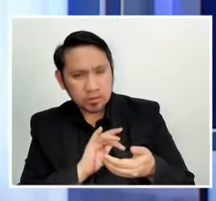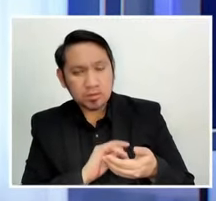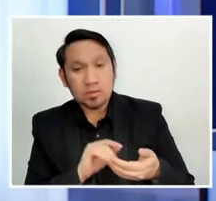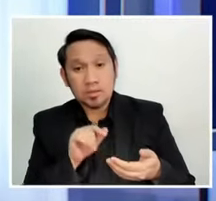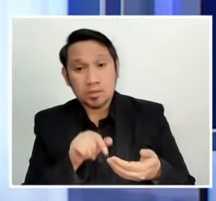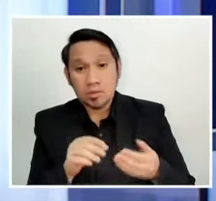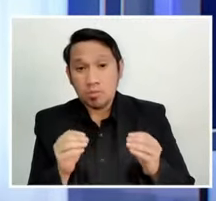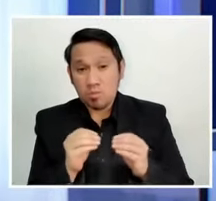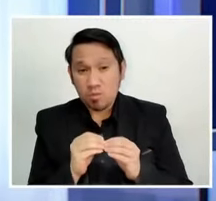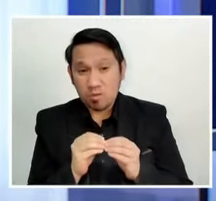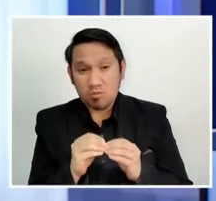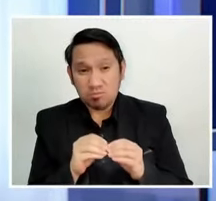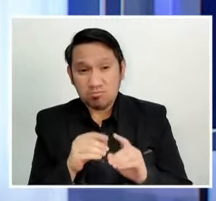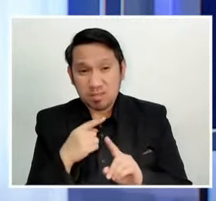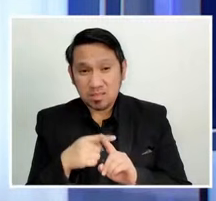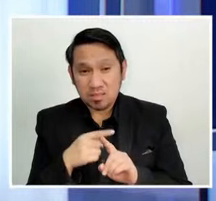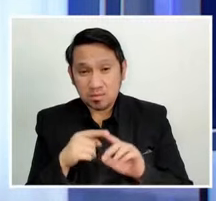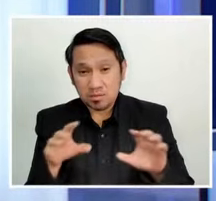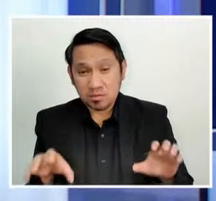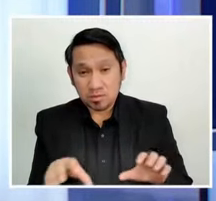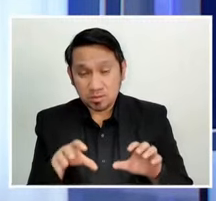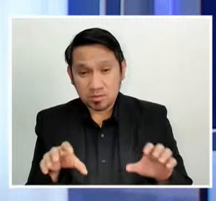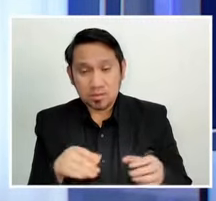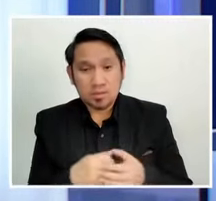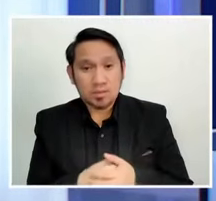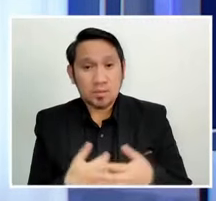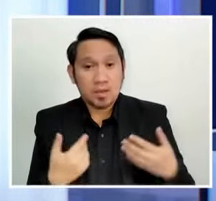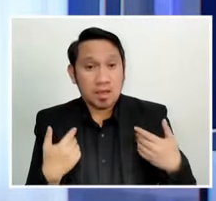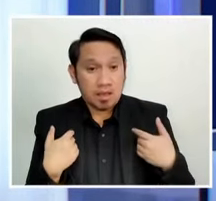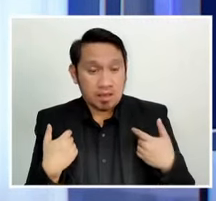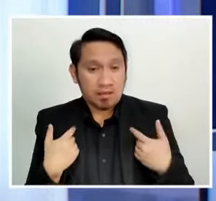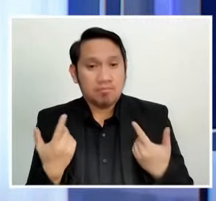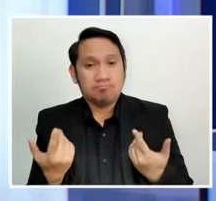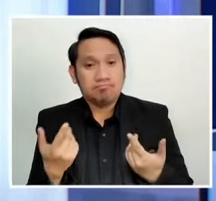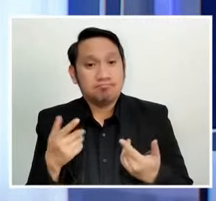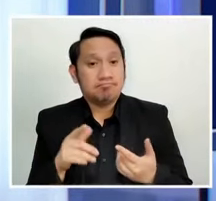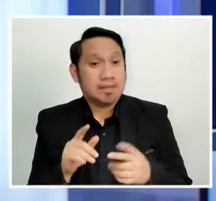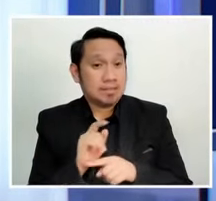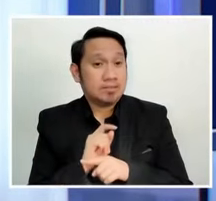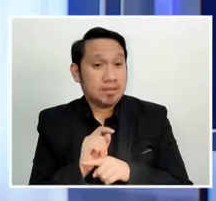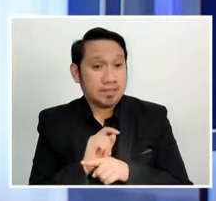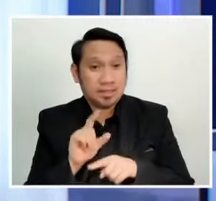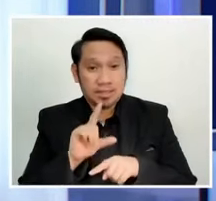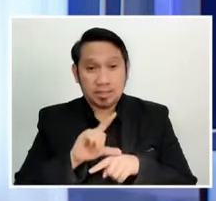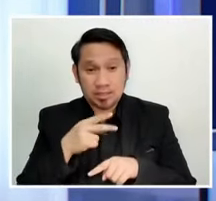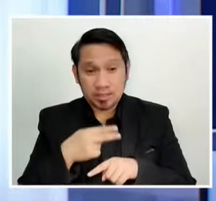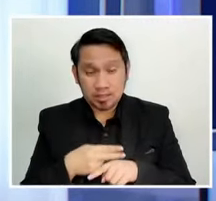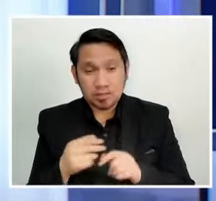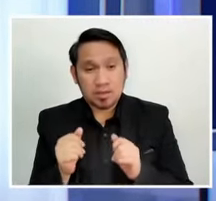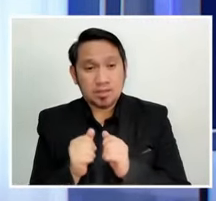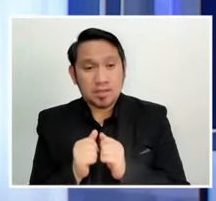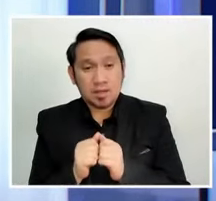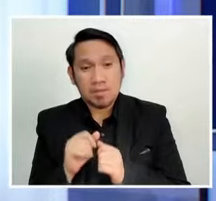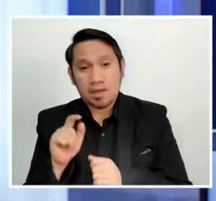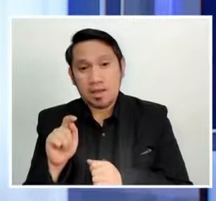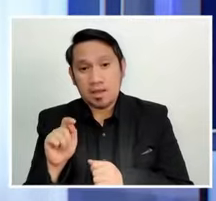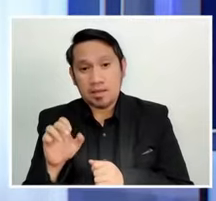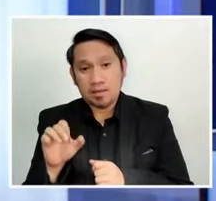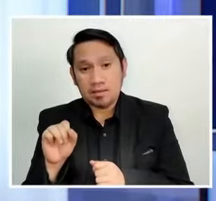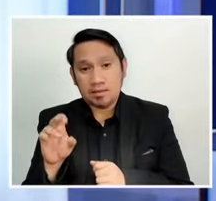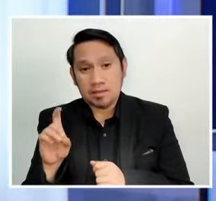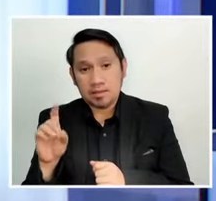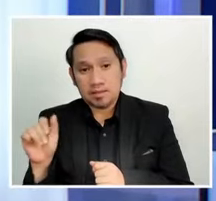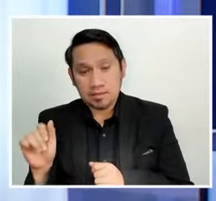magawa, nagsagawa po ang inyong lingkod kapamilya ng livelihood training, katuwang ang TESDA at sangguni ang kabataan para sa